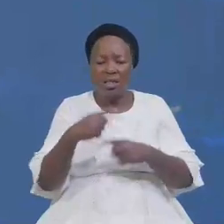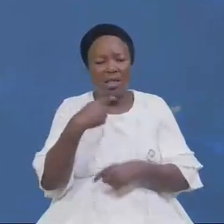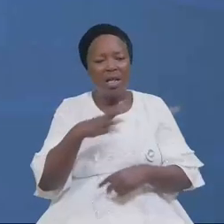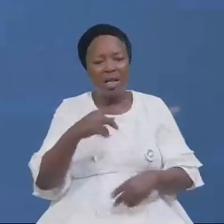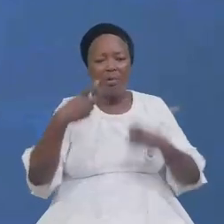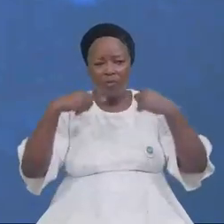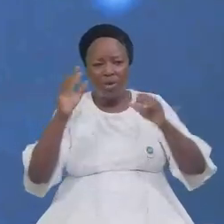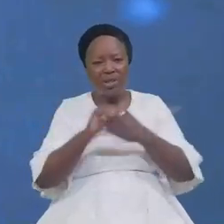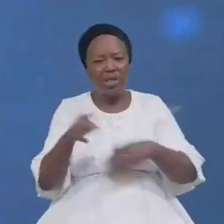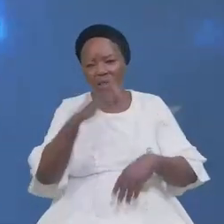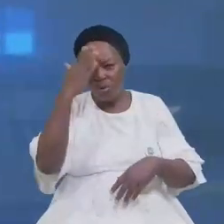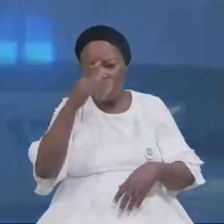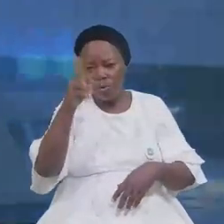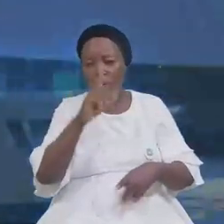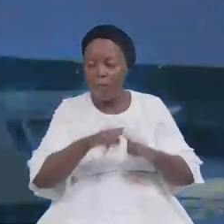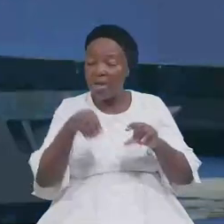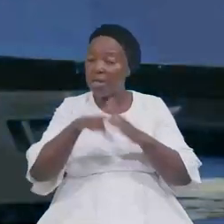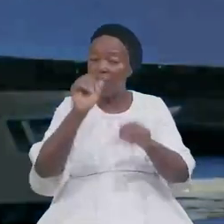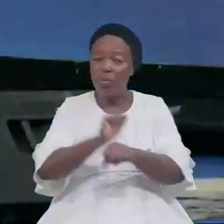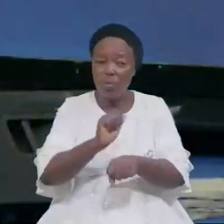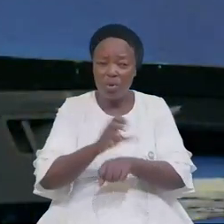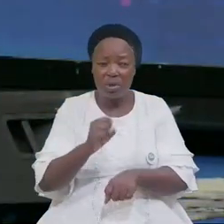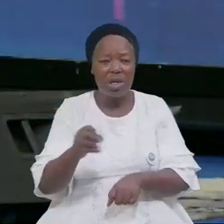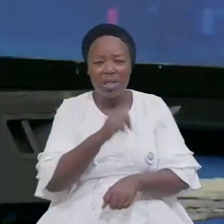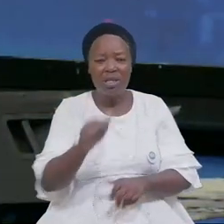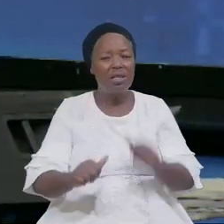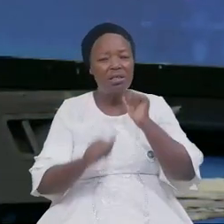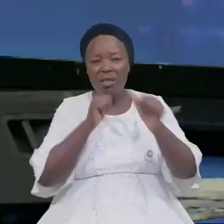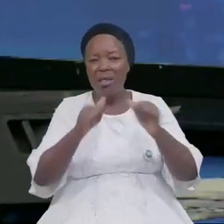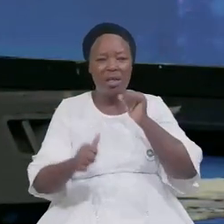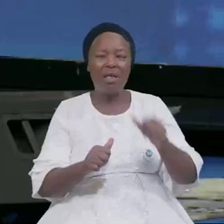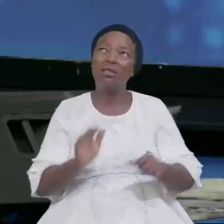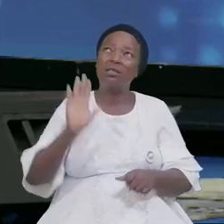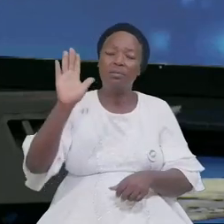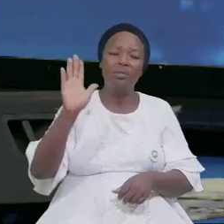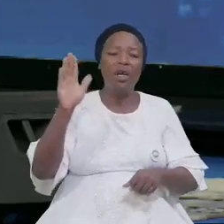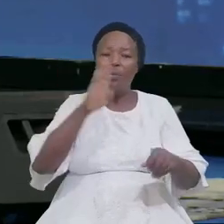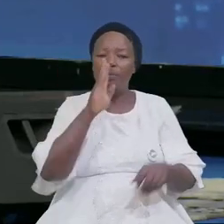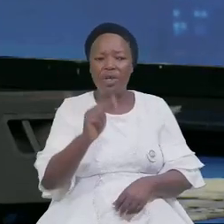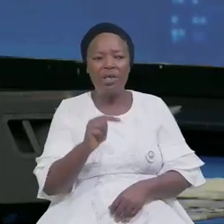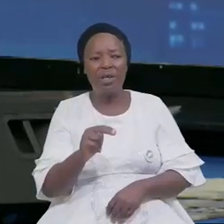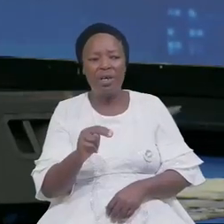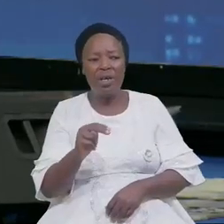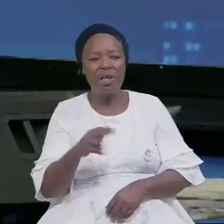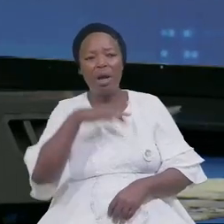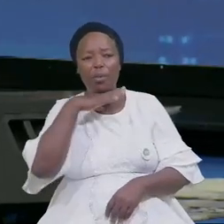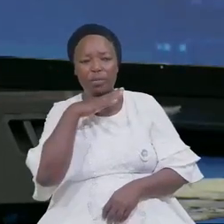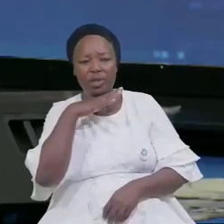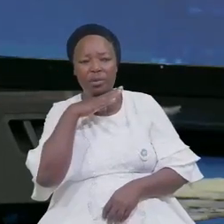profession de connaître Dieu, mais ils le renient par leurs œuvres,